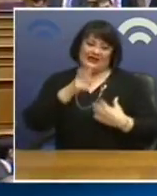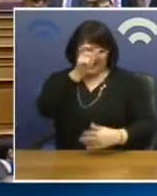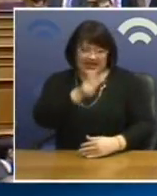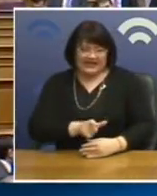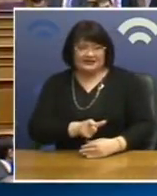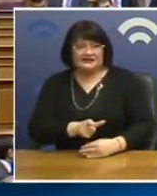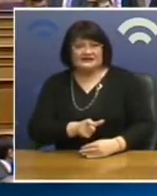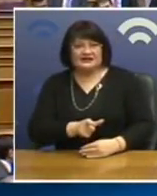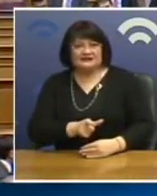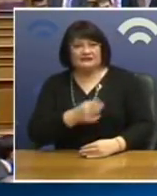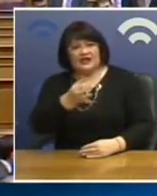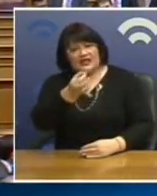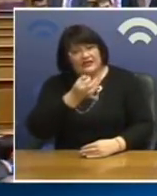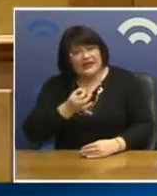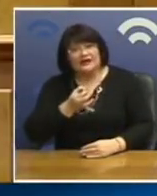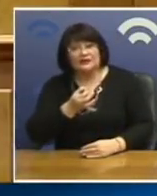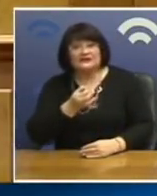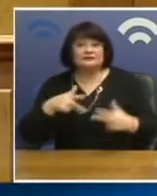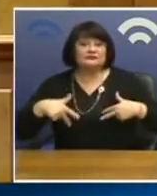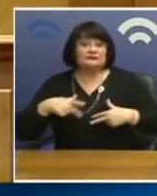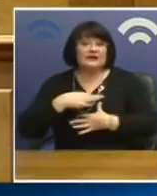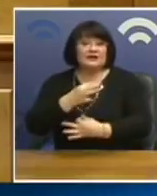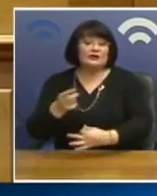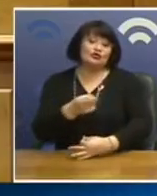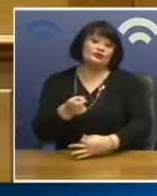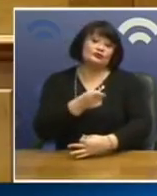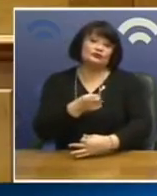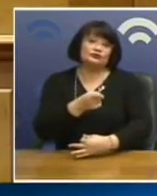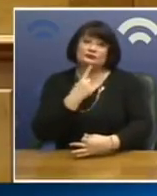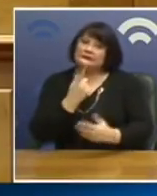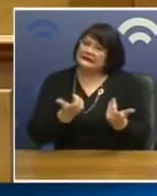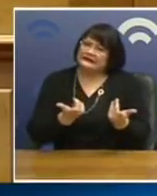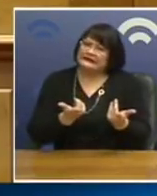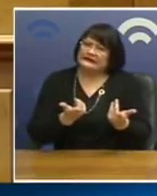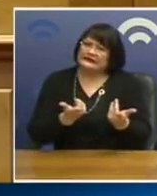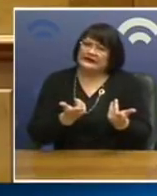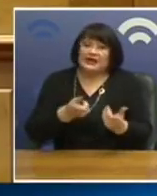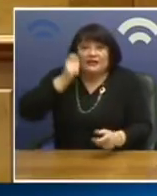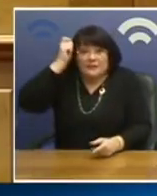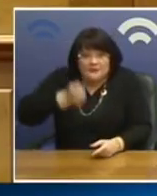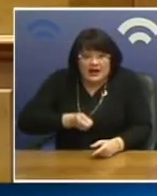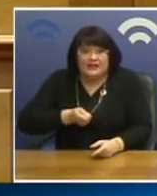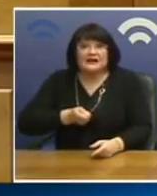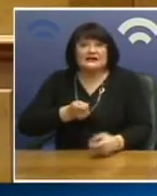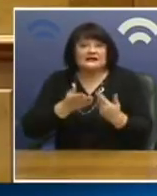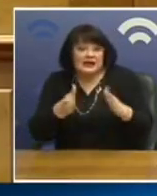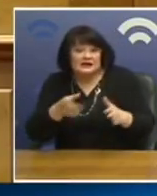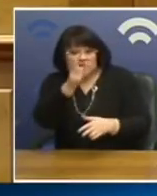δεν εγκαλέσατε τον εκπρόσωπό σας, αλλά δεν παραδεκτήκατε το ατόπιμά σας. Δεν είπατε ούτε μία δημόσια